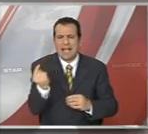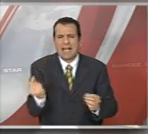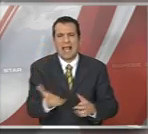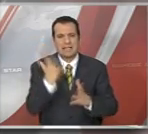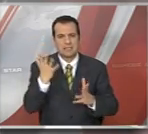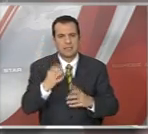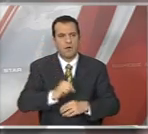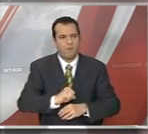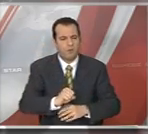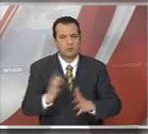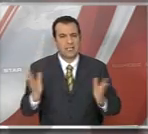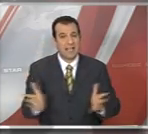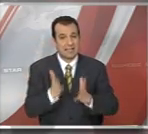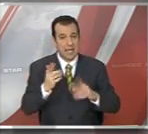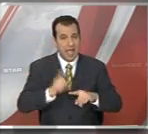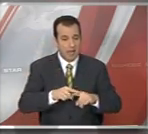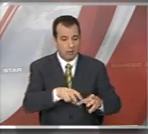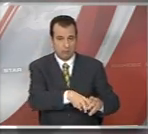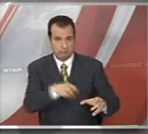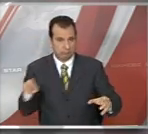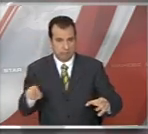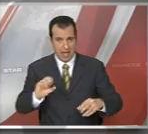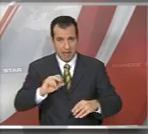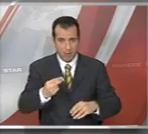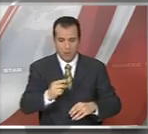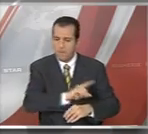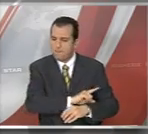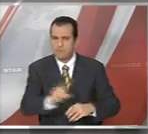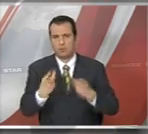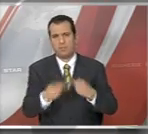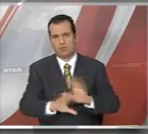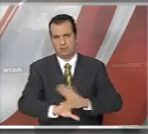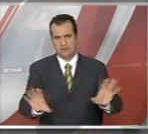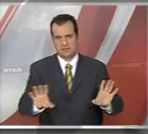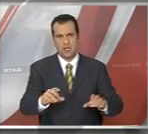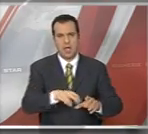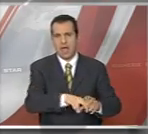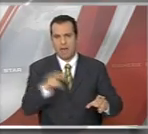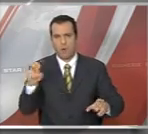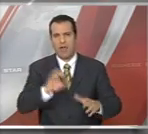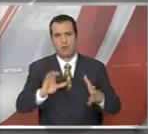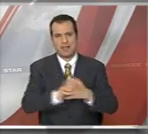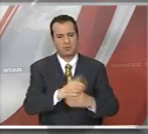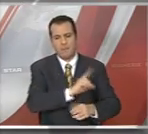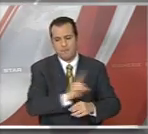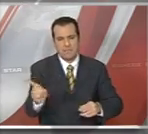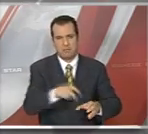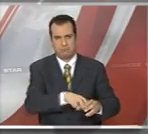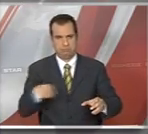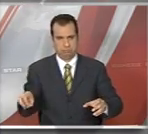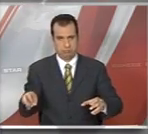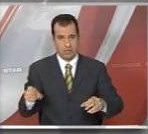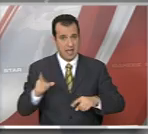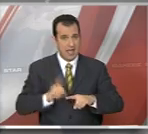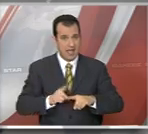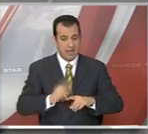στην πόρτα να ουσιαστικά η ελλάδα να φύγει εκτός ευρωζώνης εκτός ευρώ και εκτός ευρωπαϊκής ένωσης η ελλάδα πήγε με μεγάλο